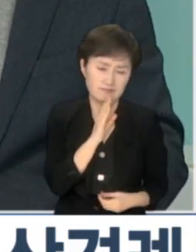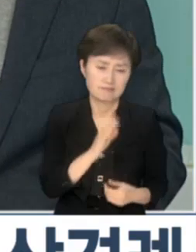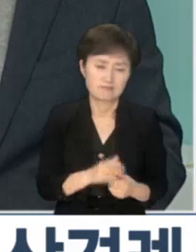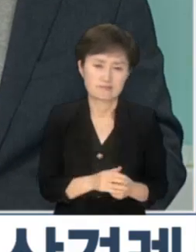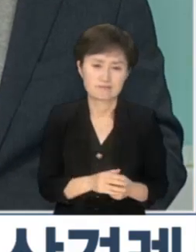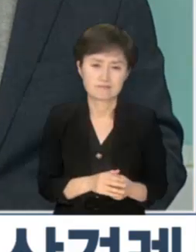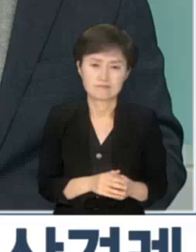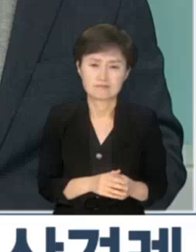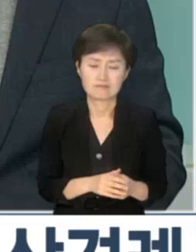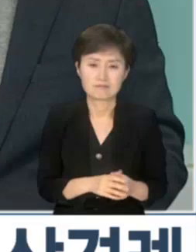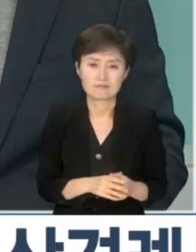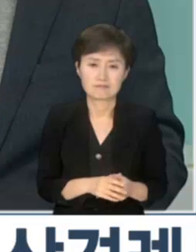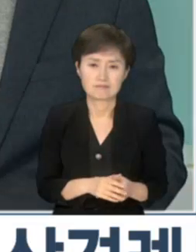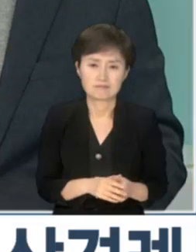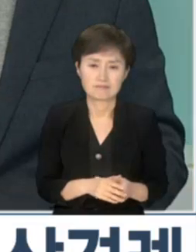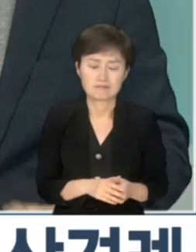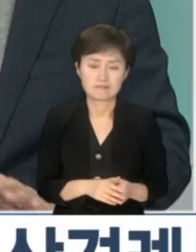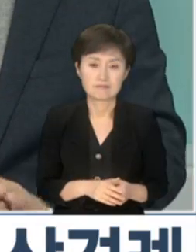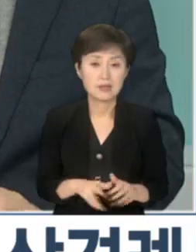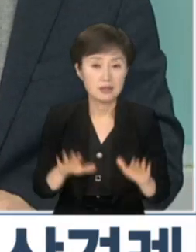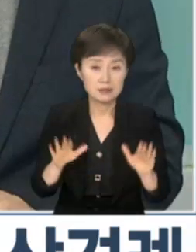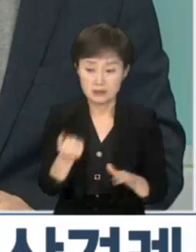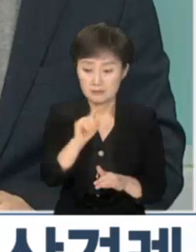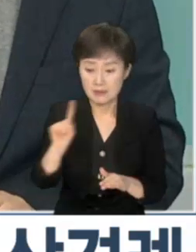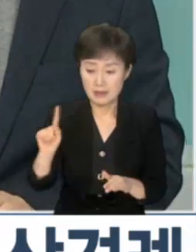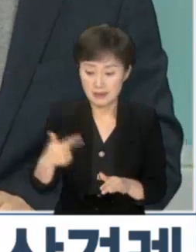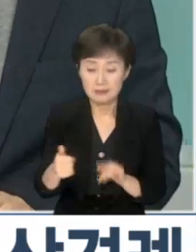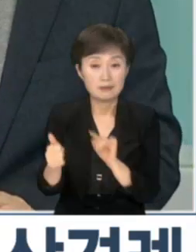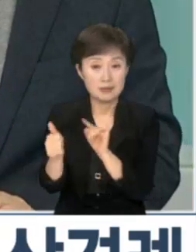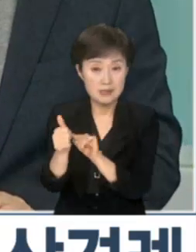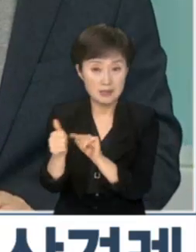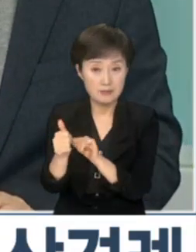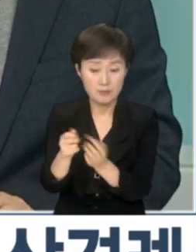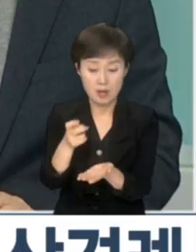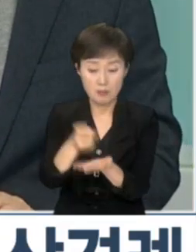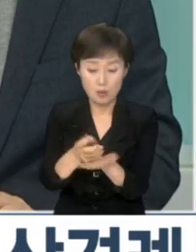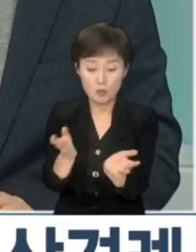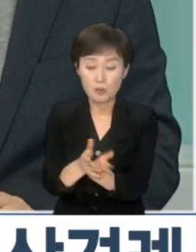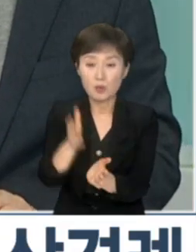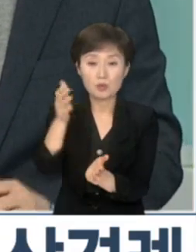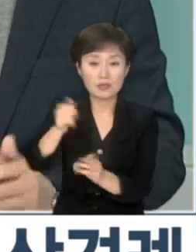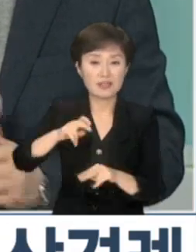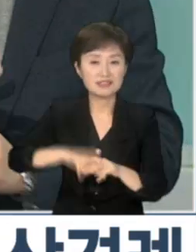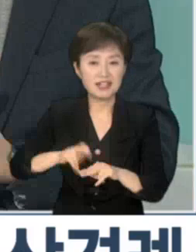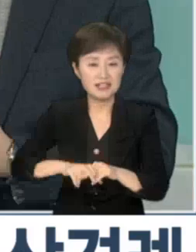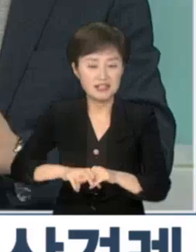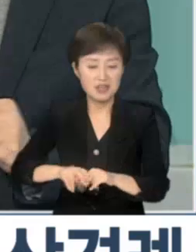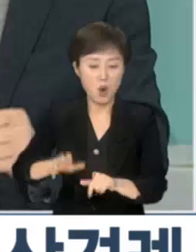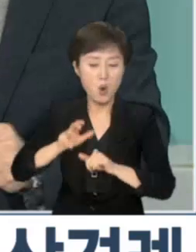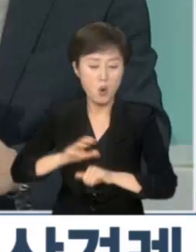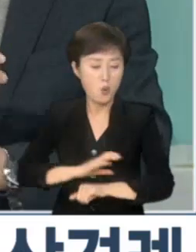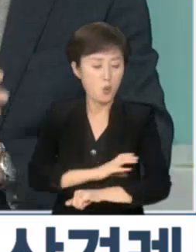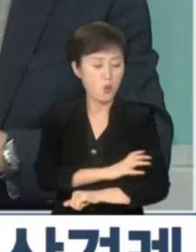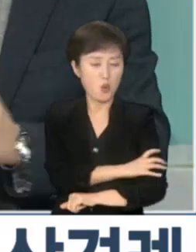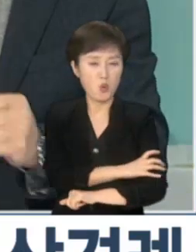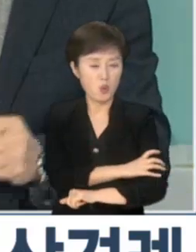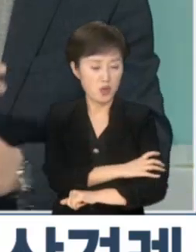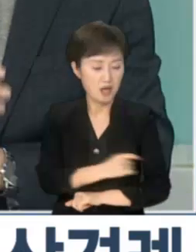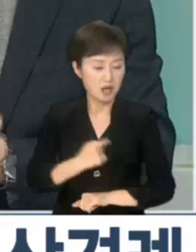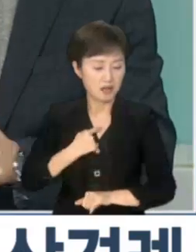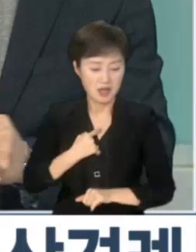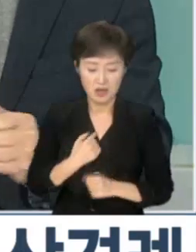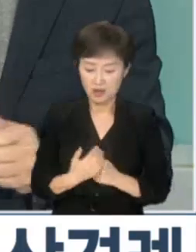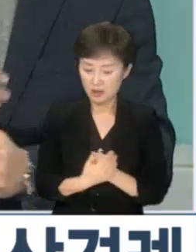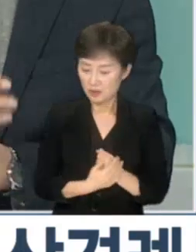말씀을 드릴 수밖에 없고 지금은 한동훈 장관이요 법무부 장관이라는 직위를 이용해서 본인이 그 본인한테